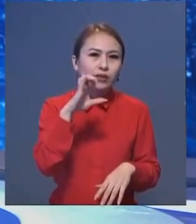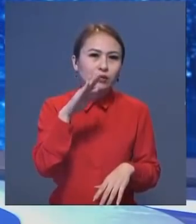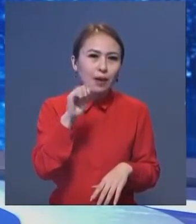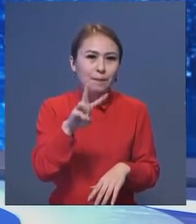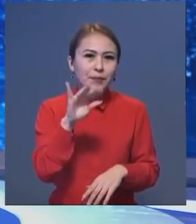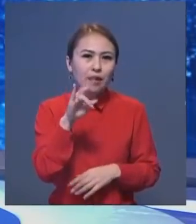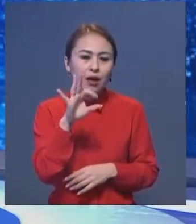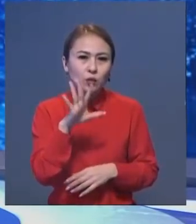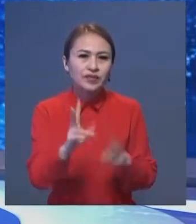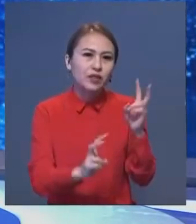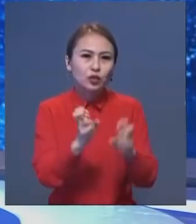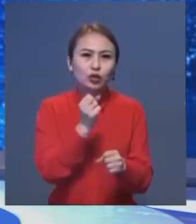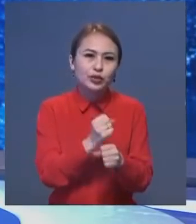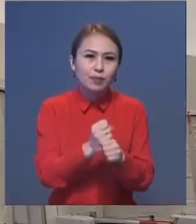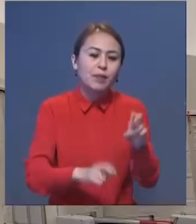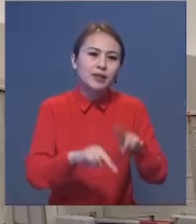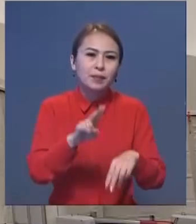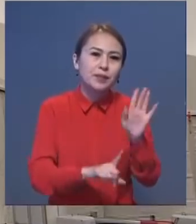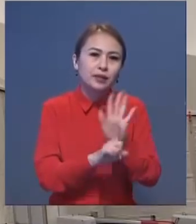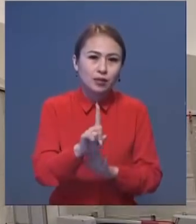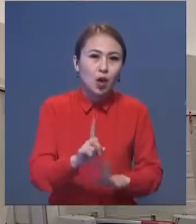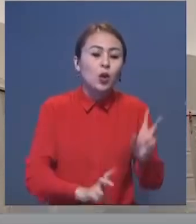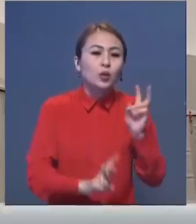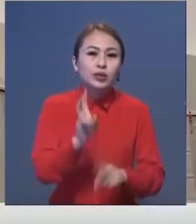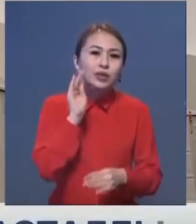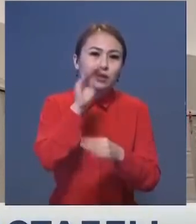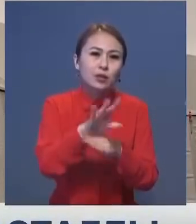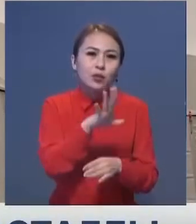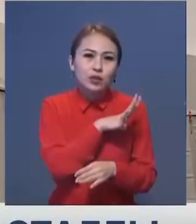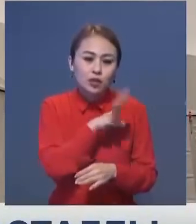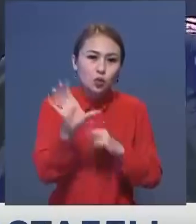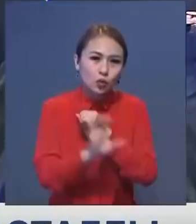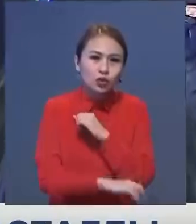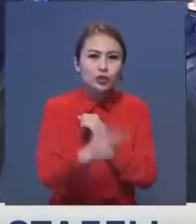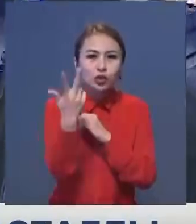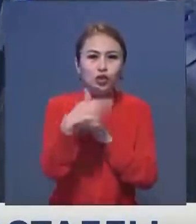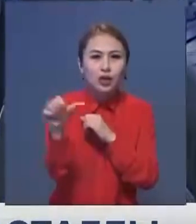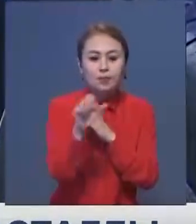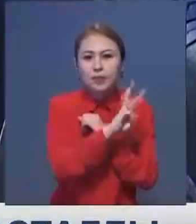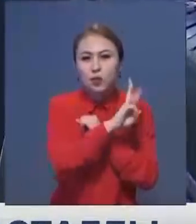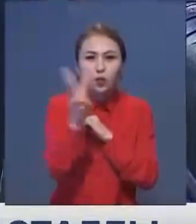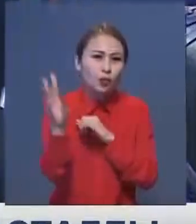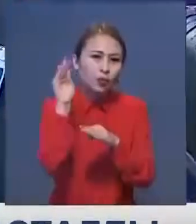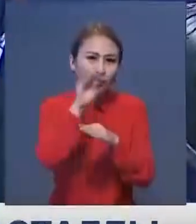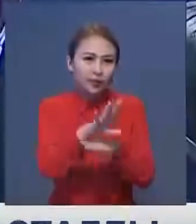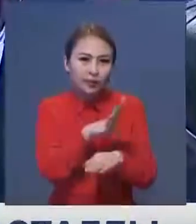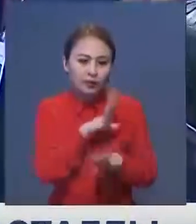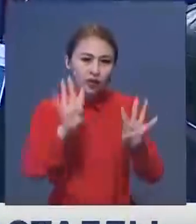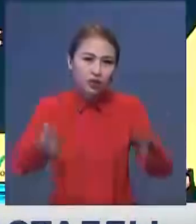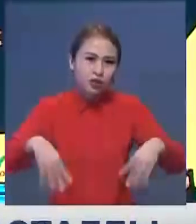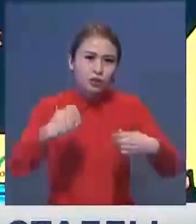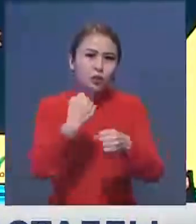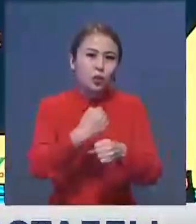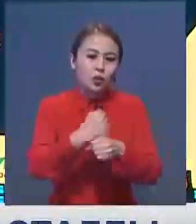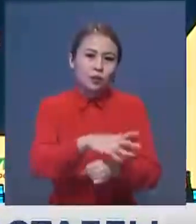Рустам Миннинханов зауыт құрылысын бастап берді. Өндіріс іске қосылған соң жылына 3,5 миллион көп бейінді